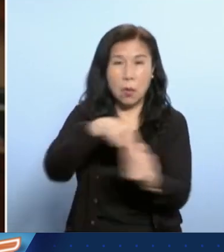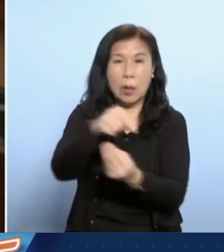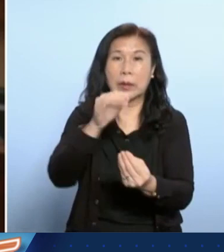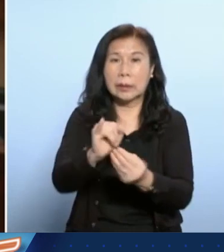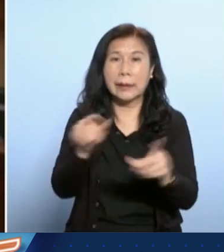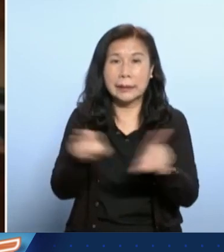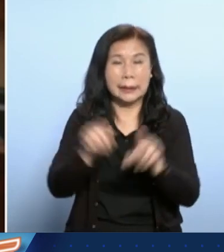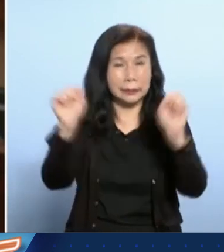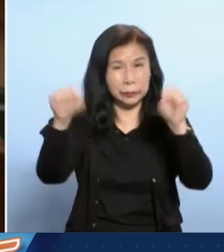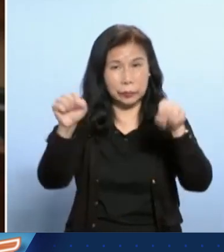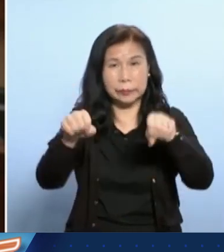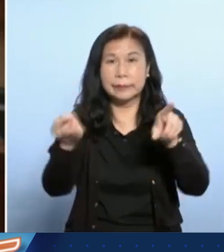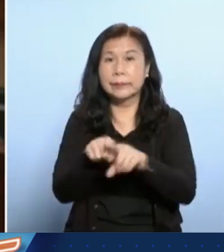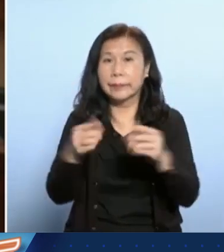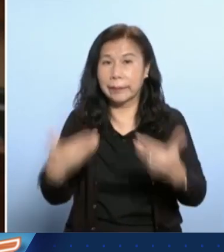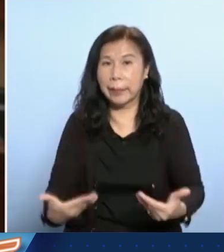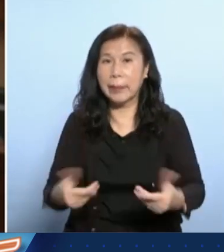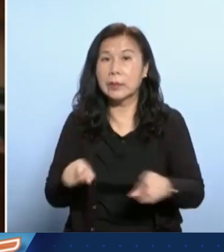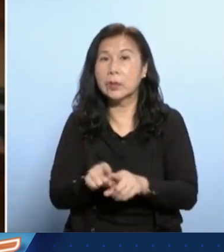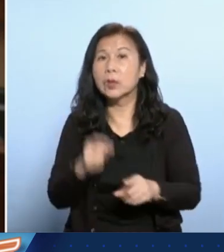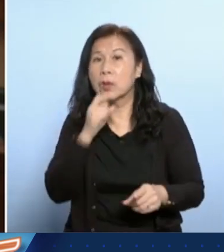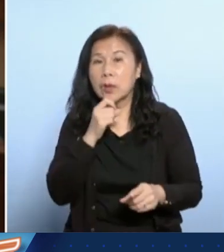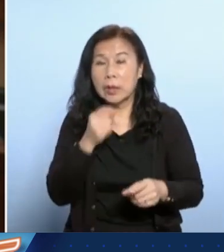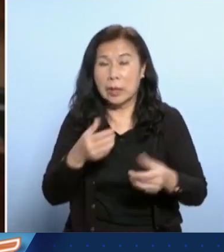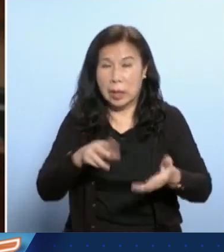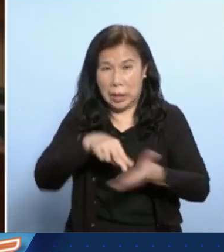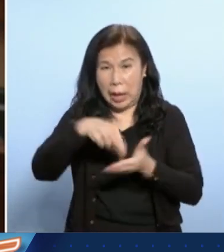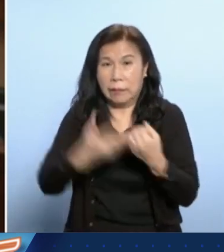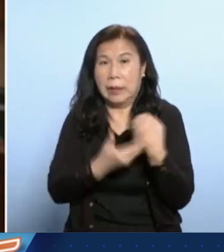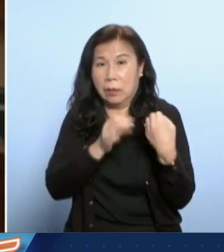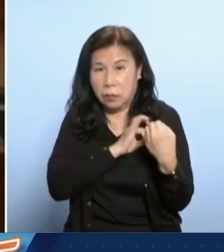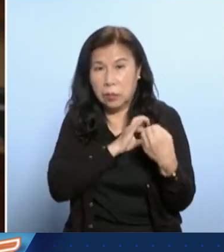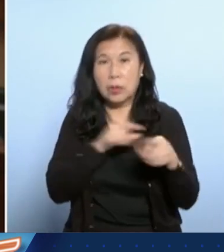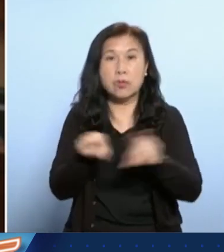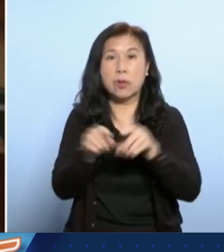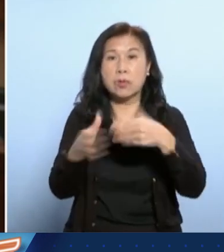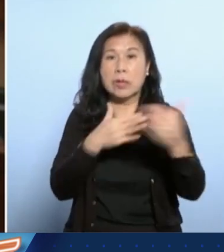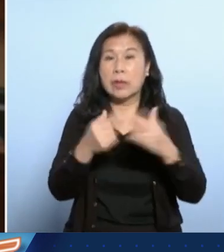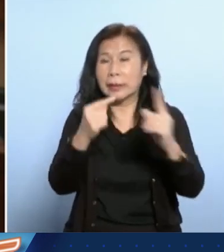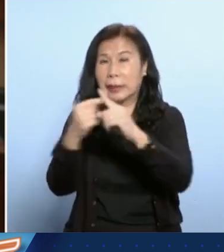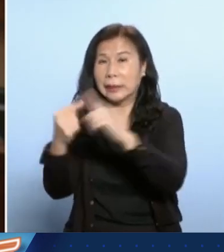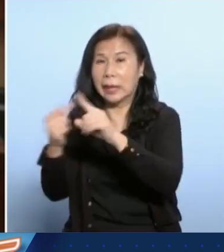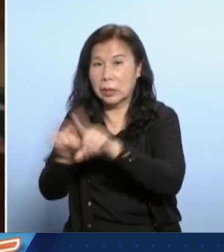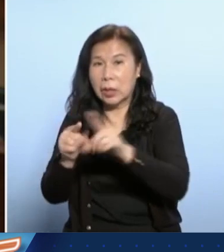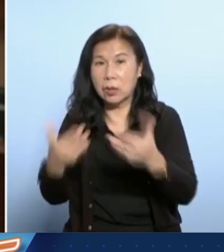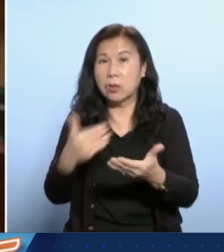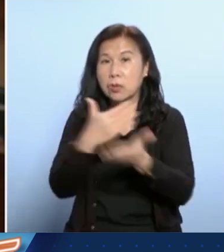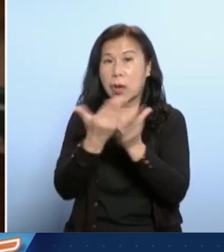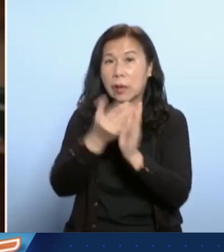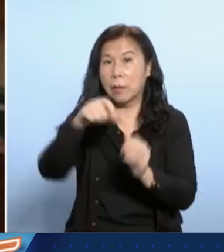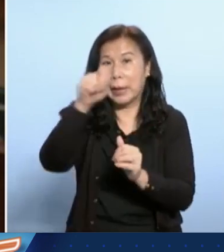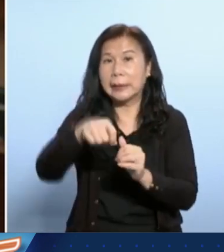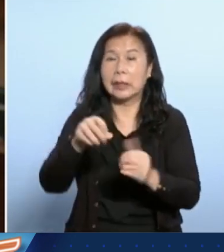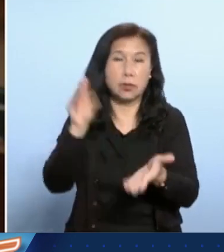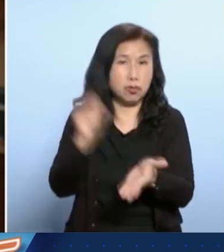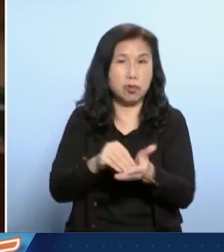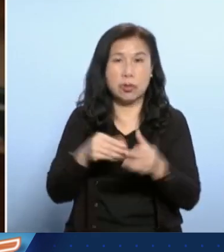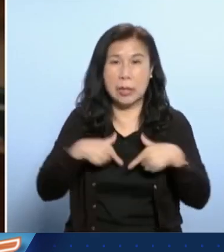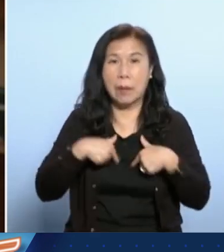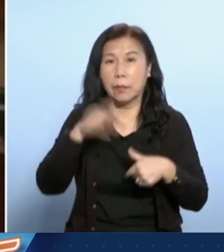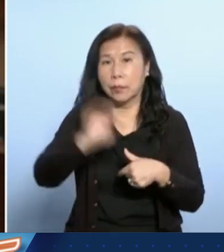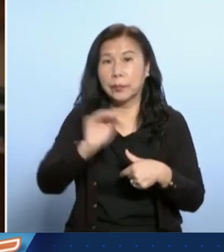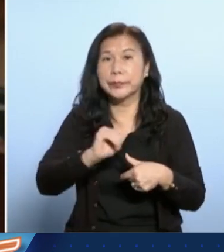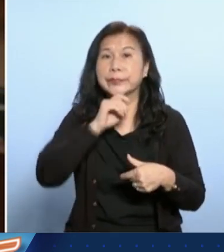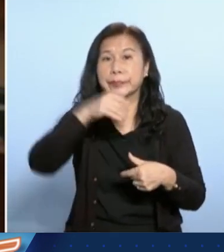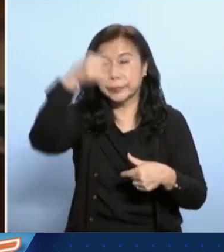都係可以共識得到嘅。大家呢度不論係議會好多同事或者係公眾咧，都係覺得對呢個問題咧係有處理嘅決心嘅。所以咧，